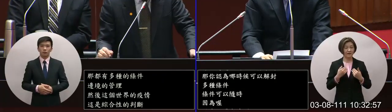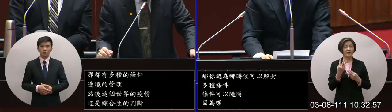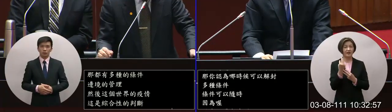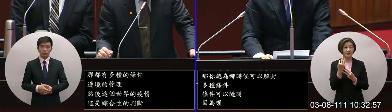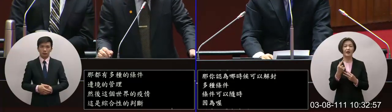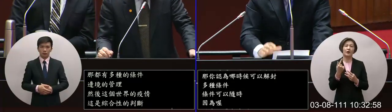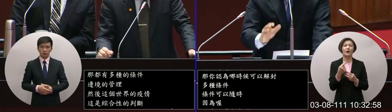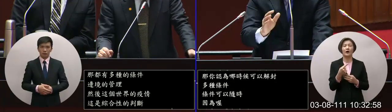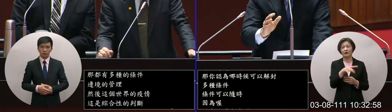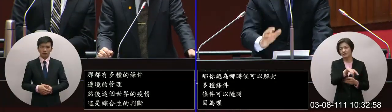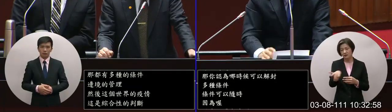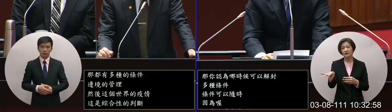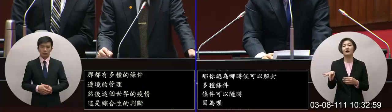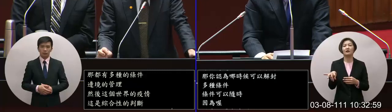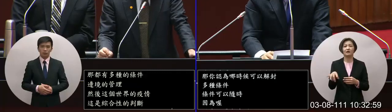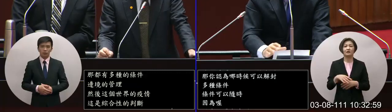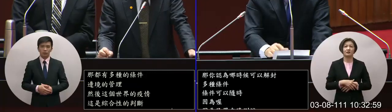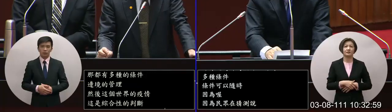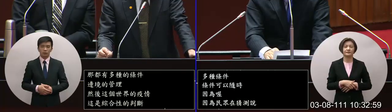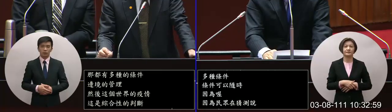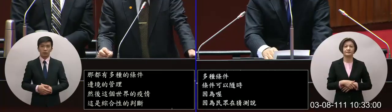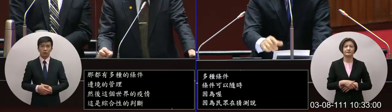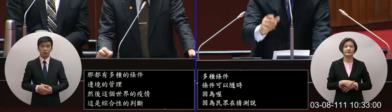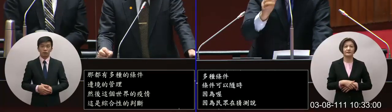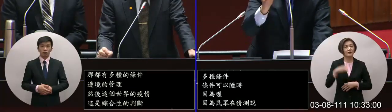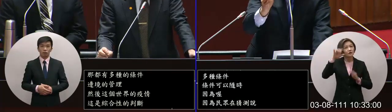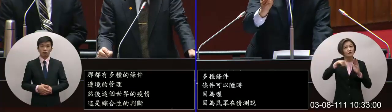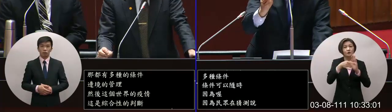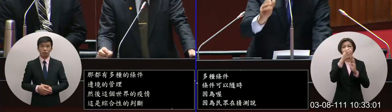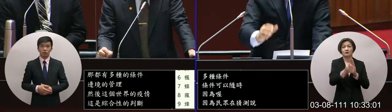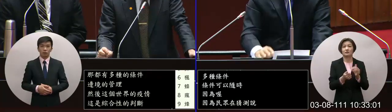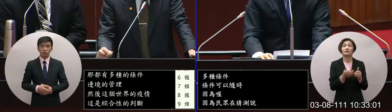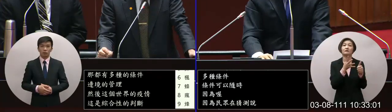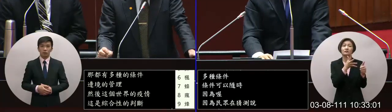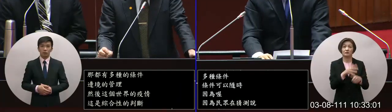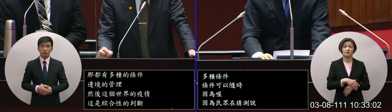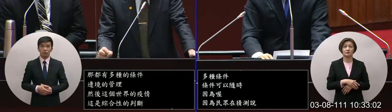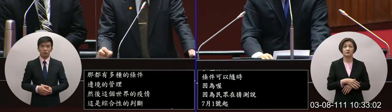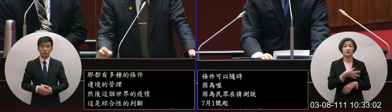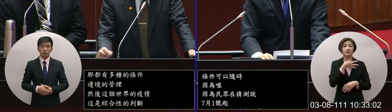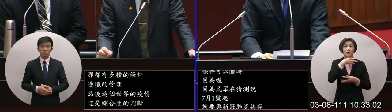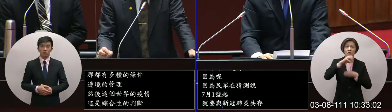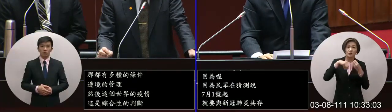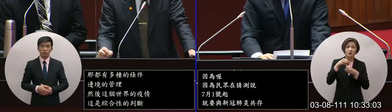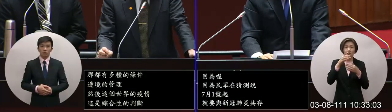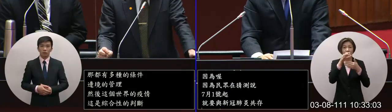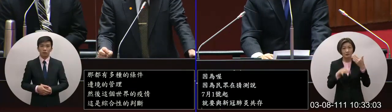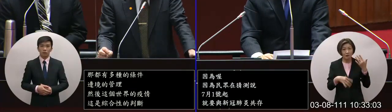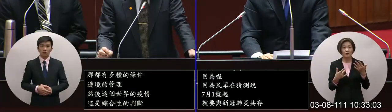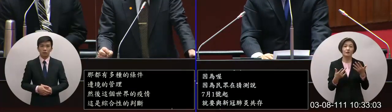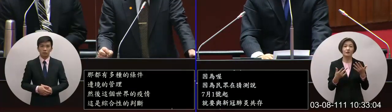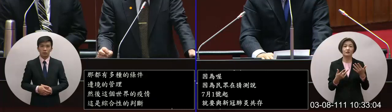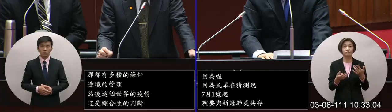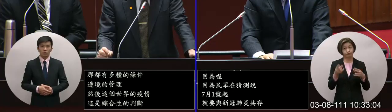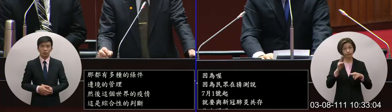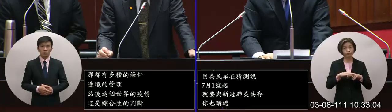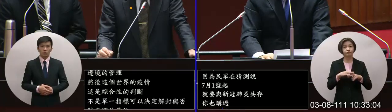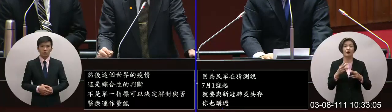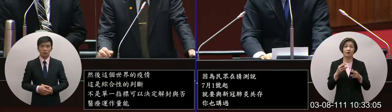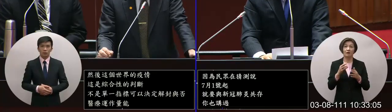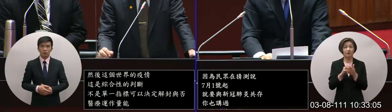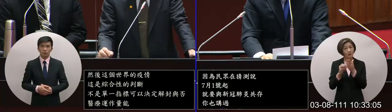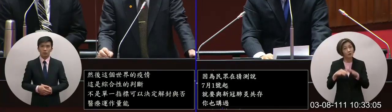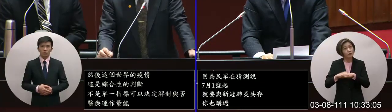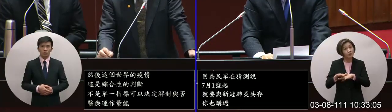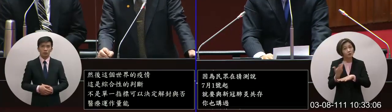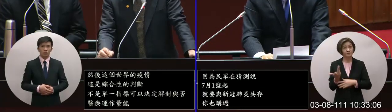也讲过哦，那请问苏院长，纾困条例是否会如期的退场？纾困条例会不会如期退